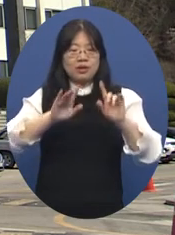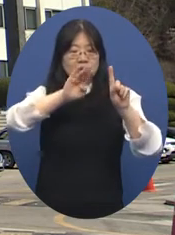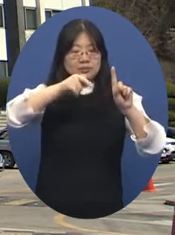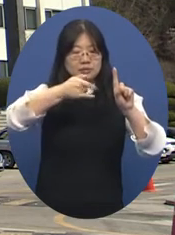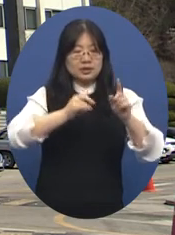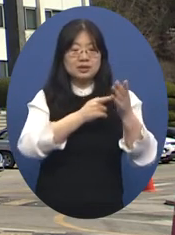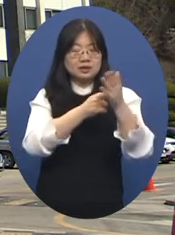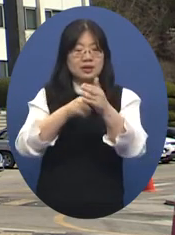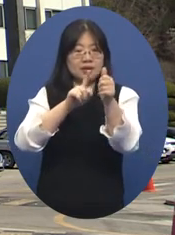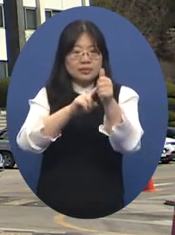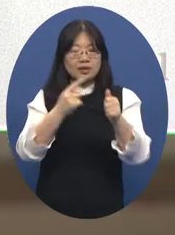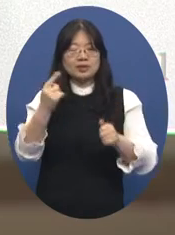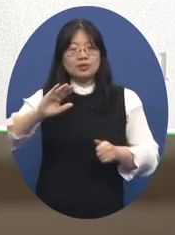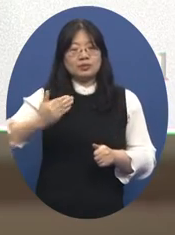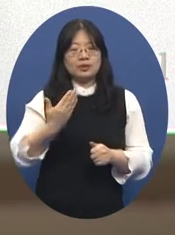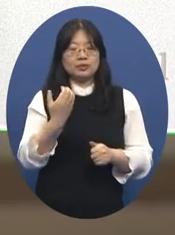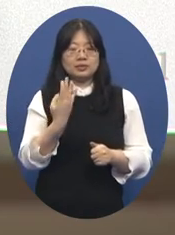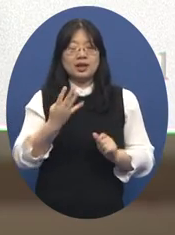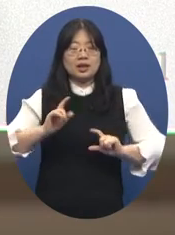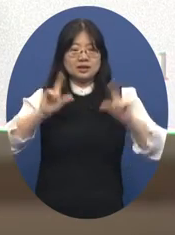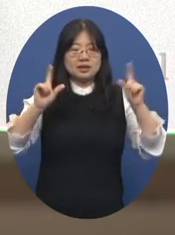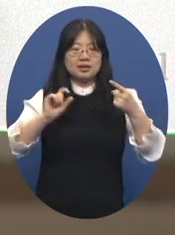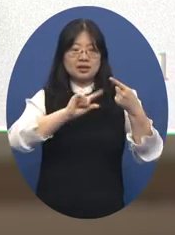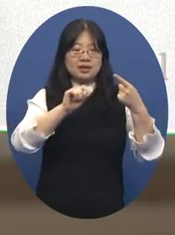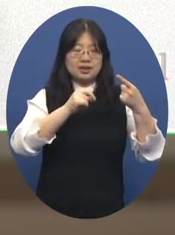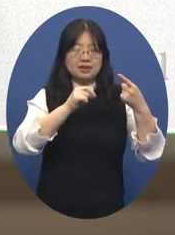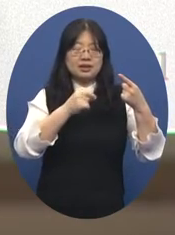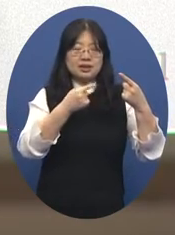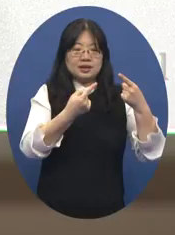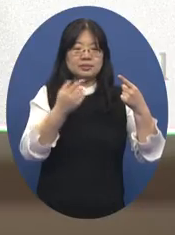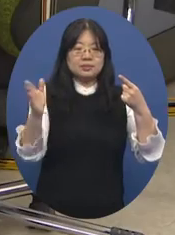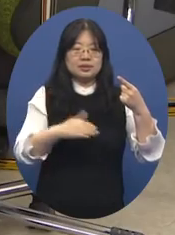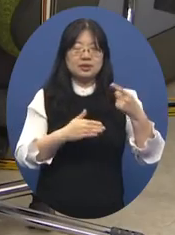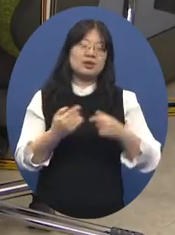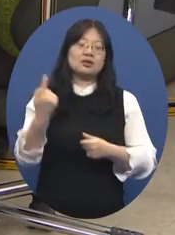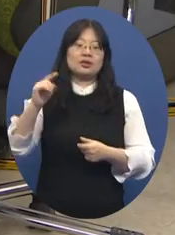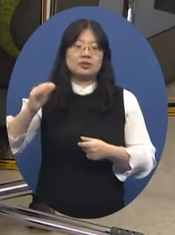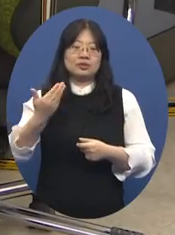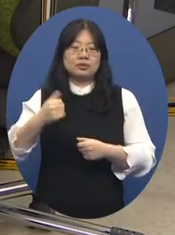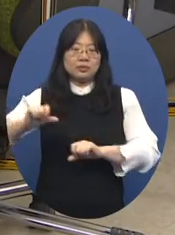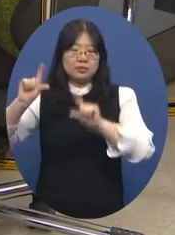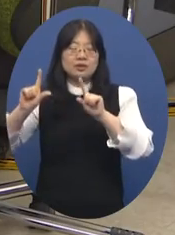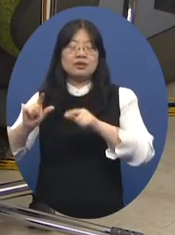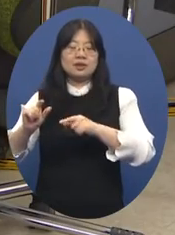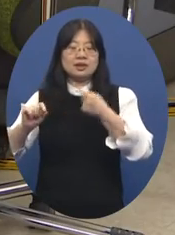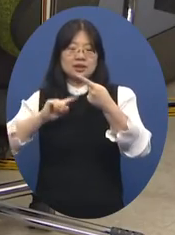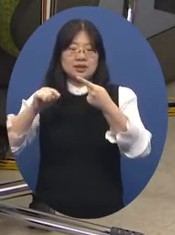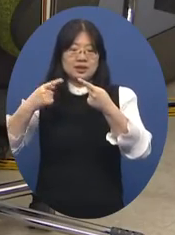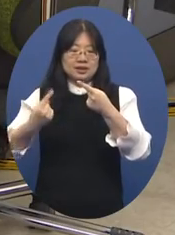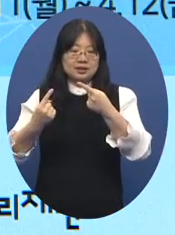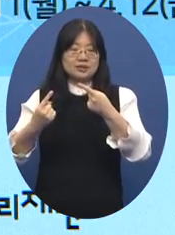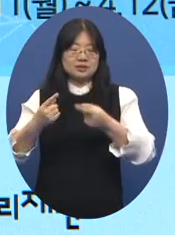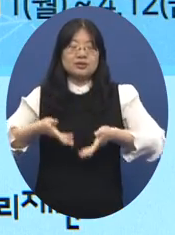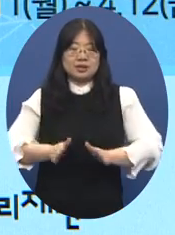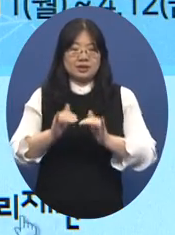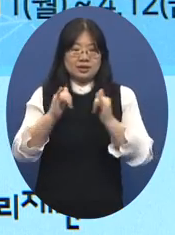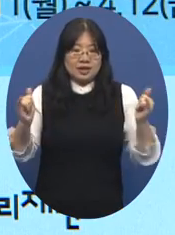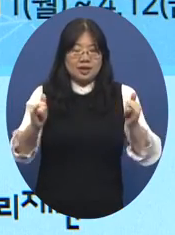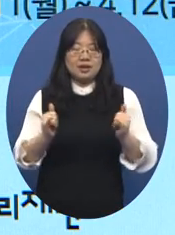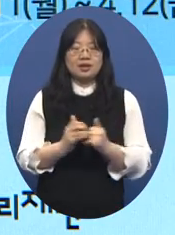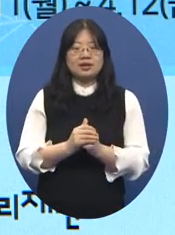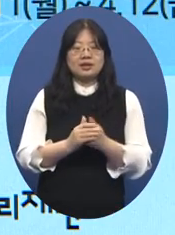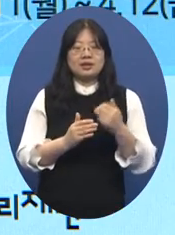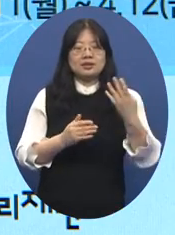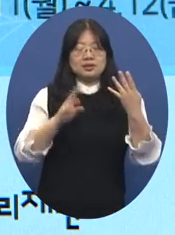신청 대상은 1994년 1월 2일부터 1995년 1월 1일 출생자. 4월 30일까지 주민등록